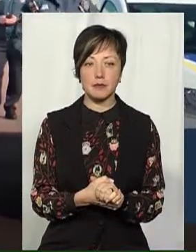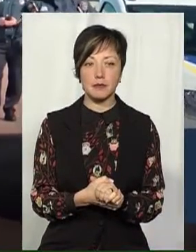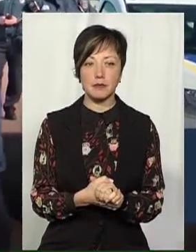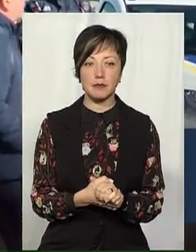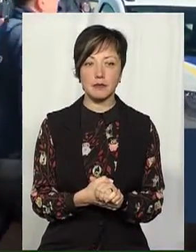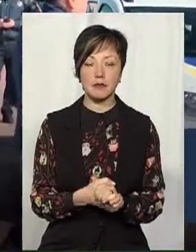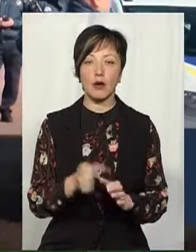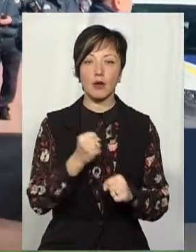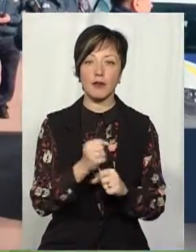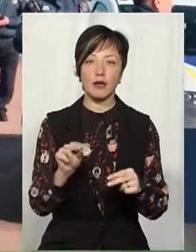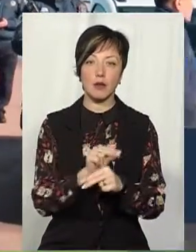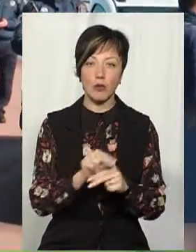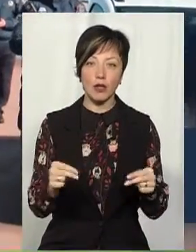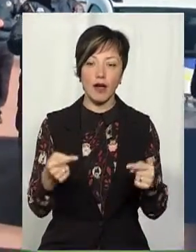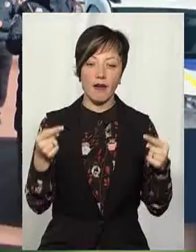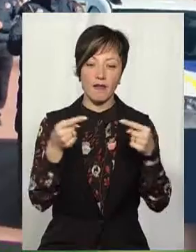приміщення, робився ремонт, відповідно,